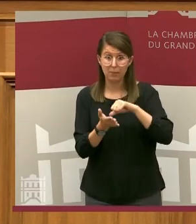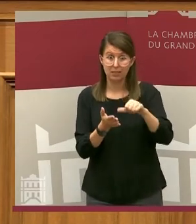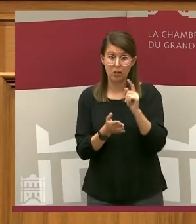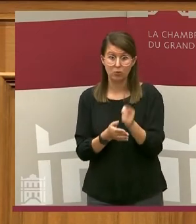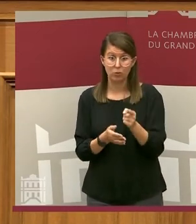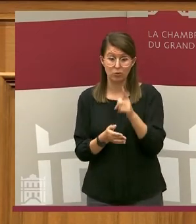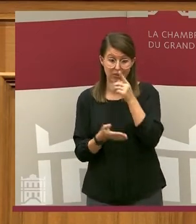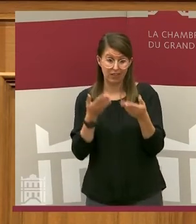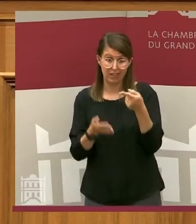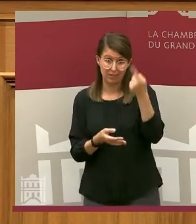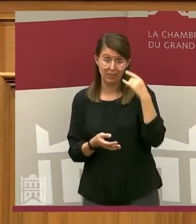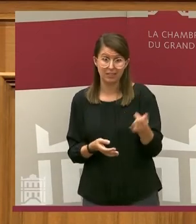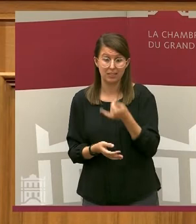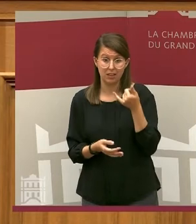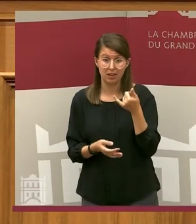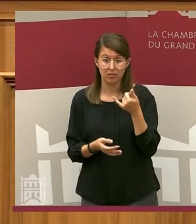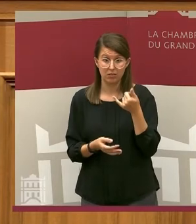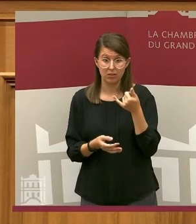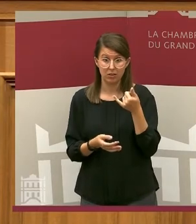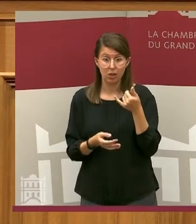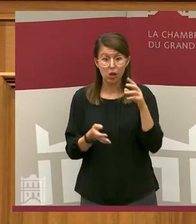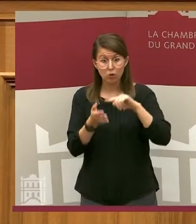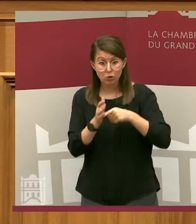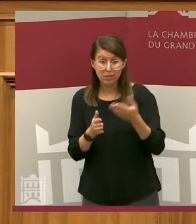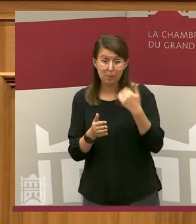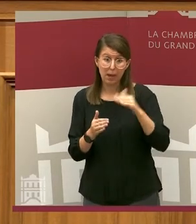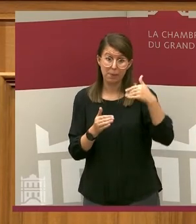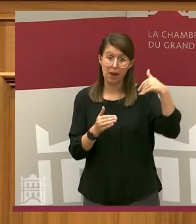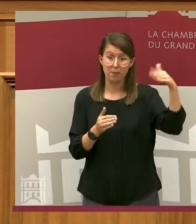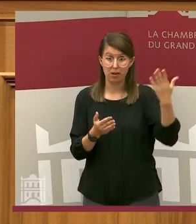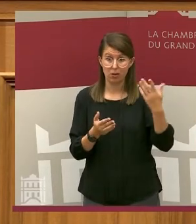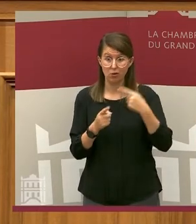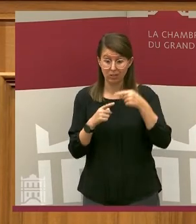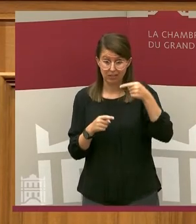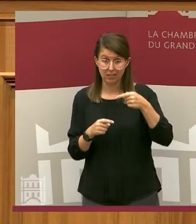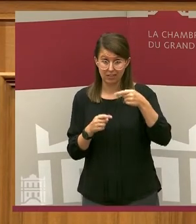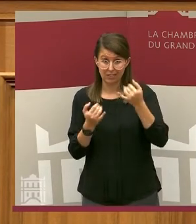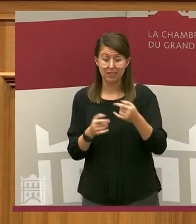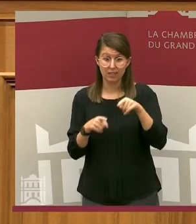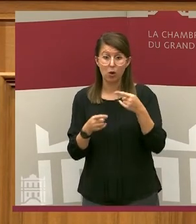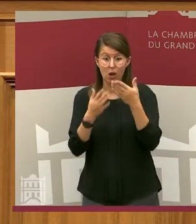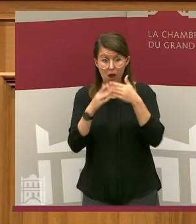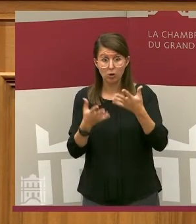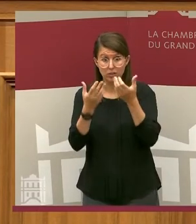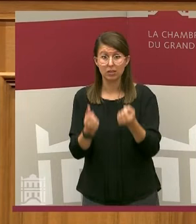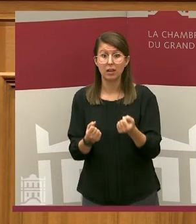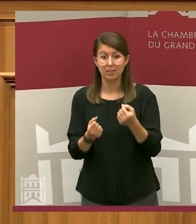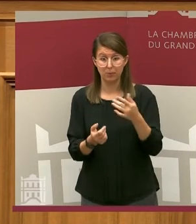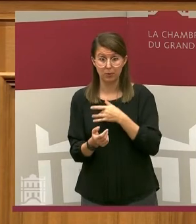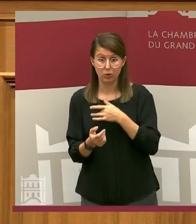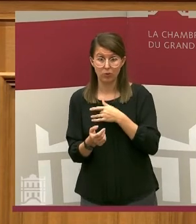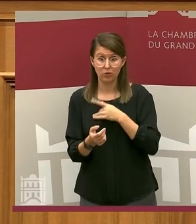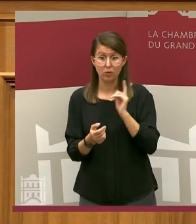Jahr. Die Schuld geht mir groß. Und das trifft für alle Menagen, die müssen ihre Prä bei variablen